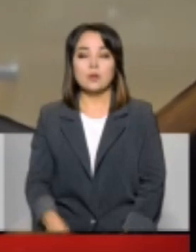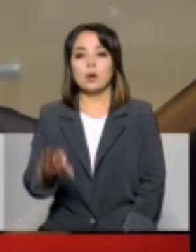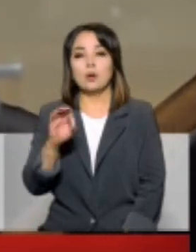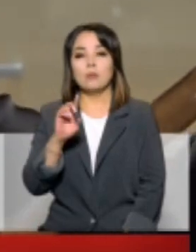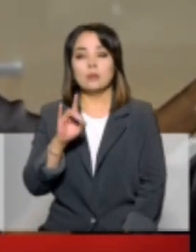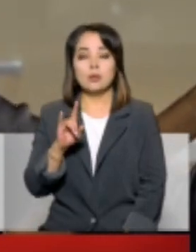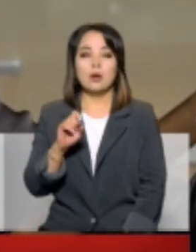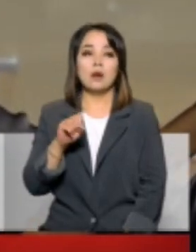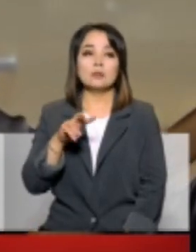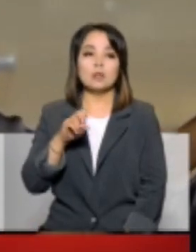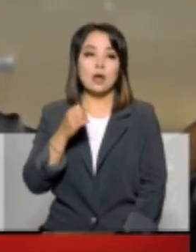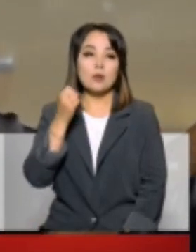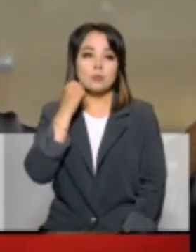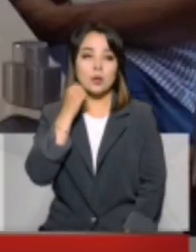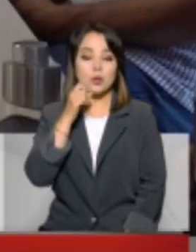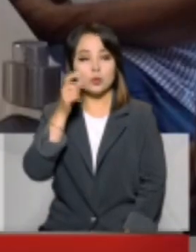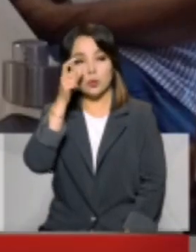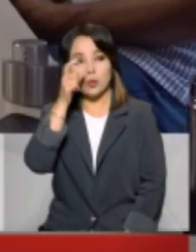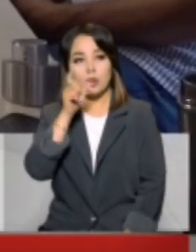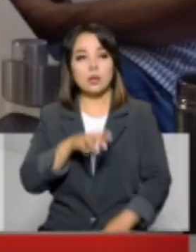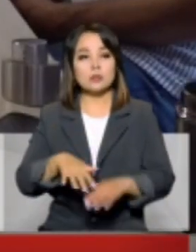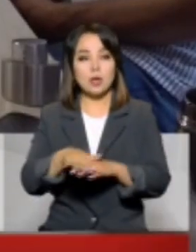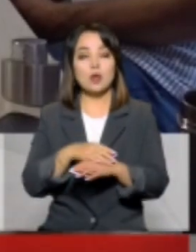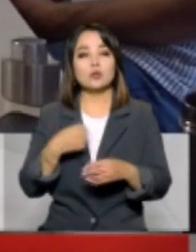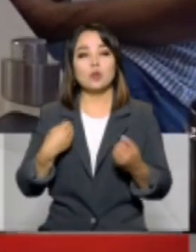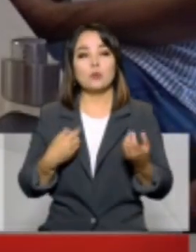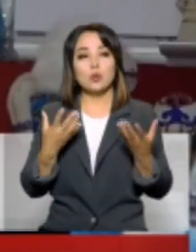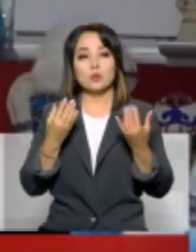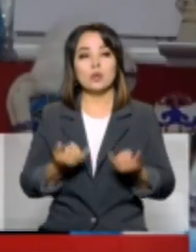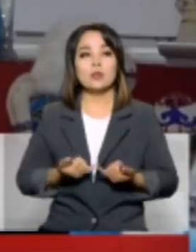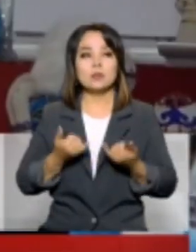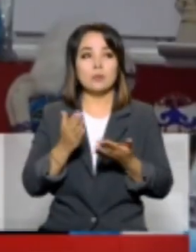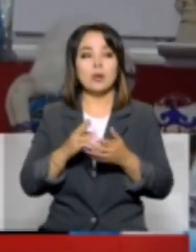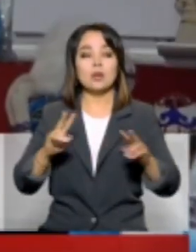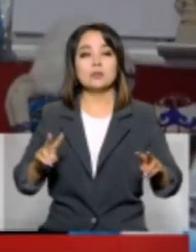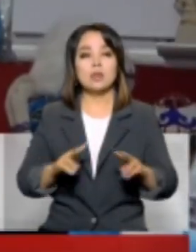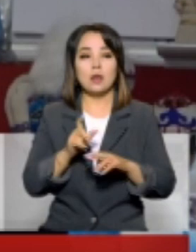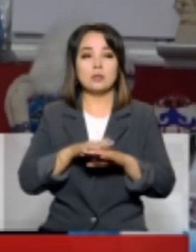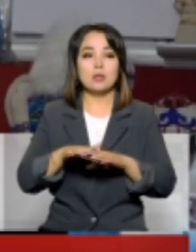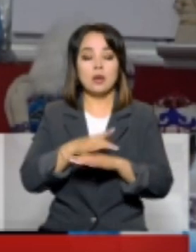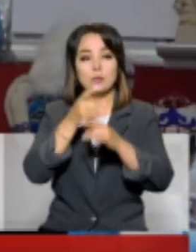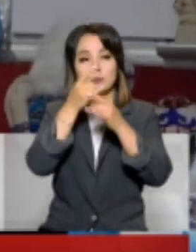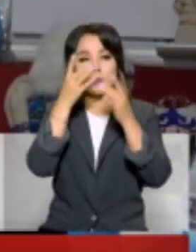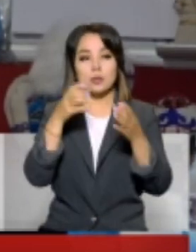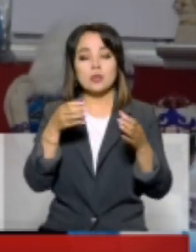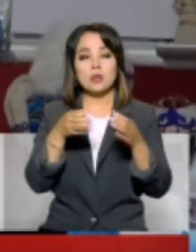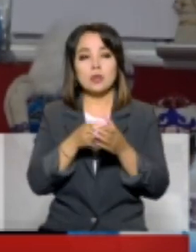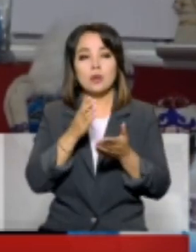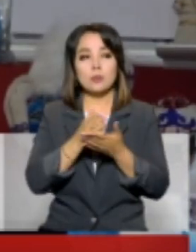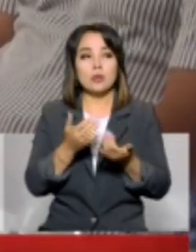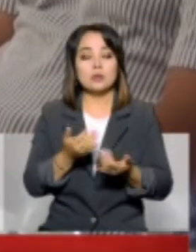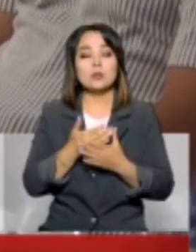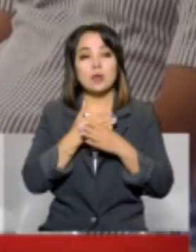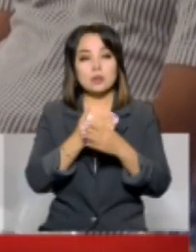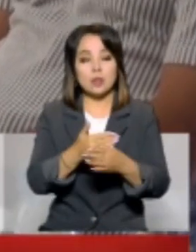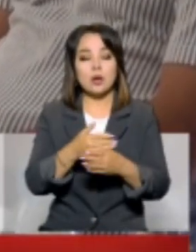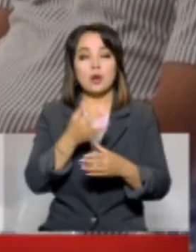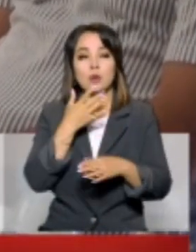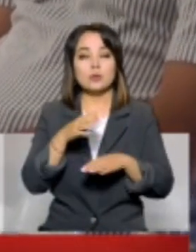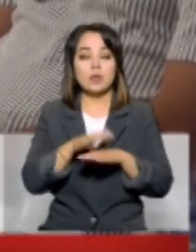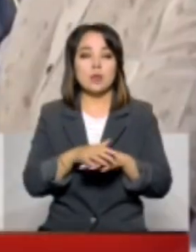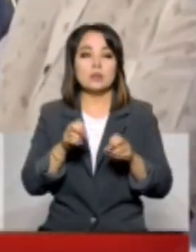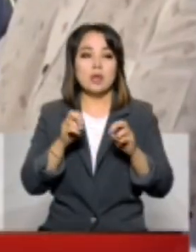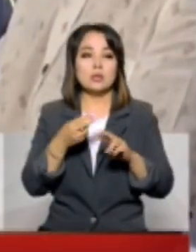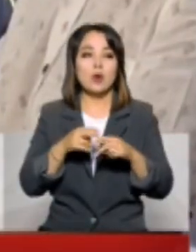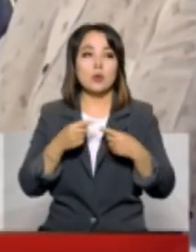11-6 ай Мәскеу қазақтары мен түркі халықтары домбыра күнін атап өтті. Мәскеудің Астана халықтары мен ұлттық мәдениеттер достығына жәрдемдесу қоры Ресей астанасындағы өзге